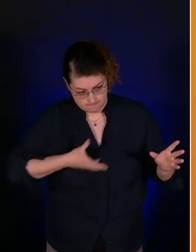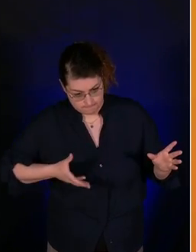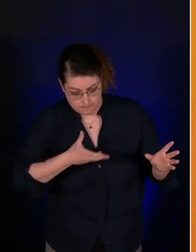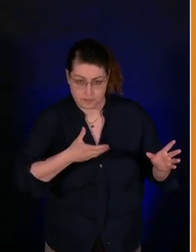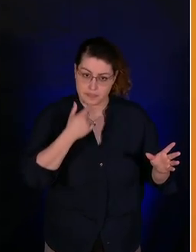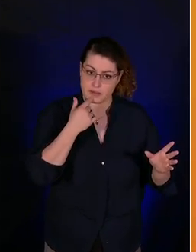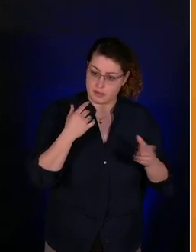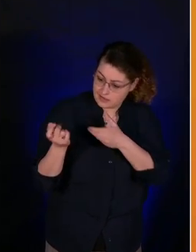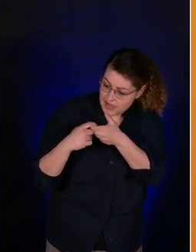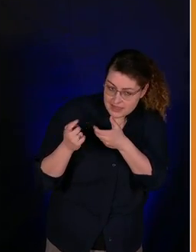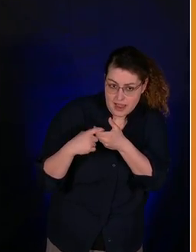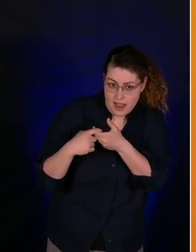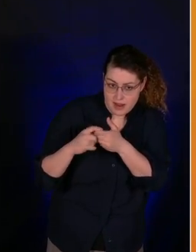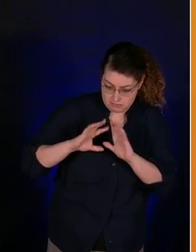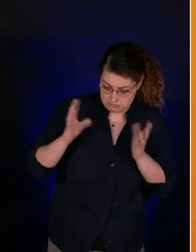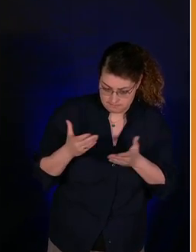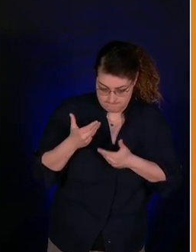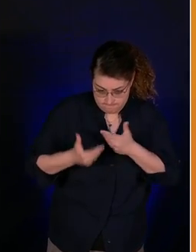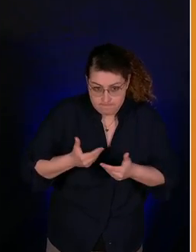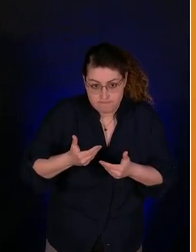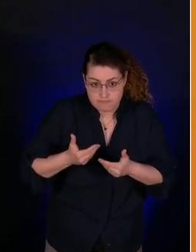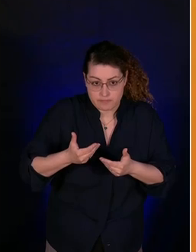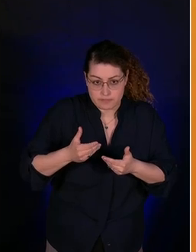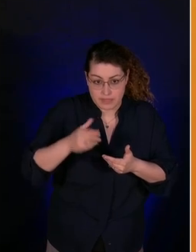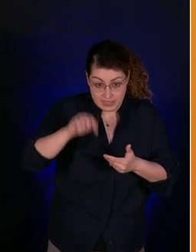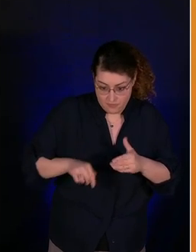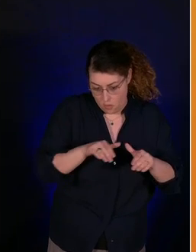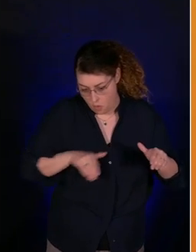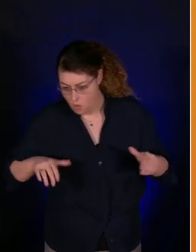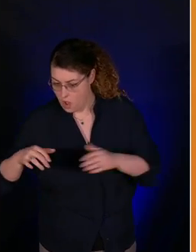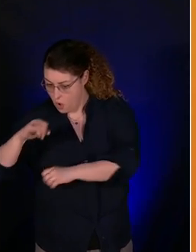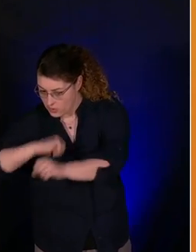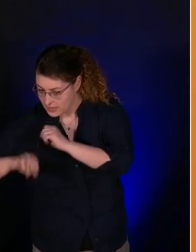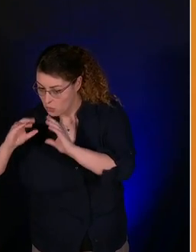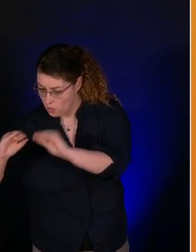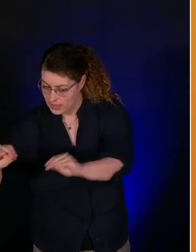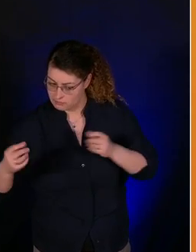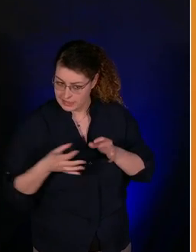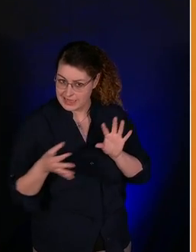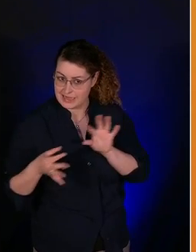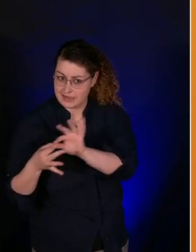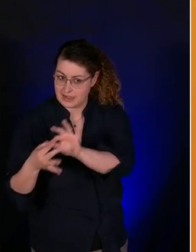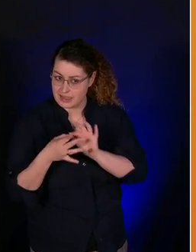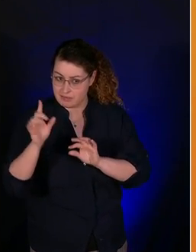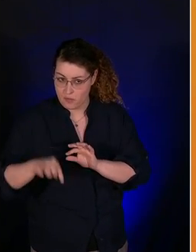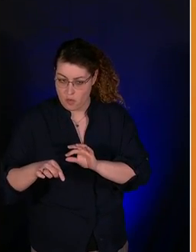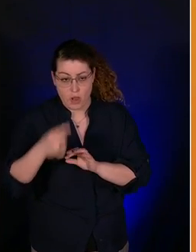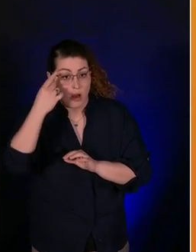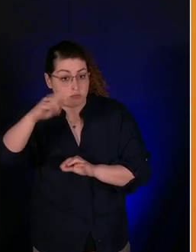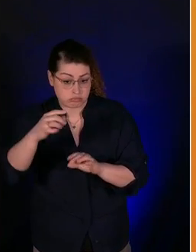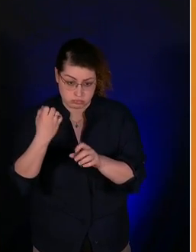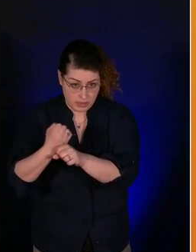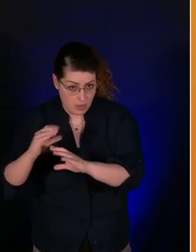démarche syndicale doit irriguer toute notre organisation, tant sur les lieux de travail que dans